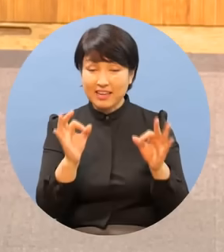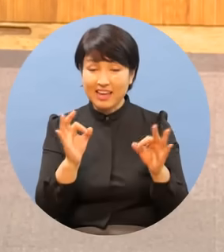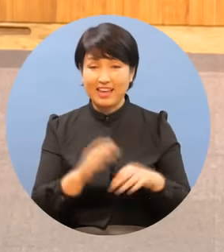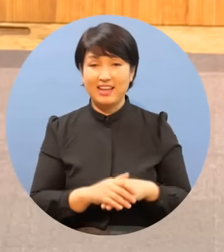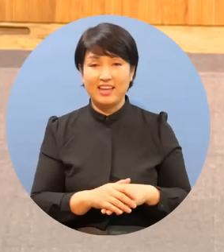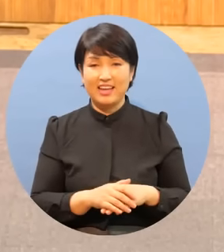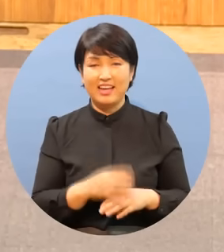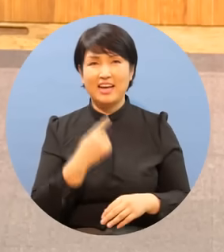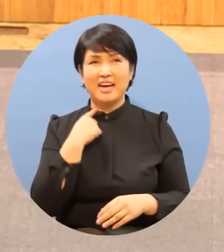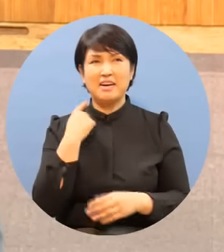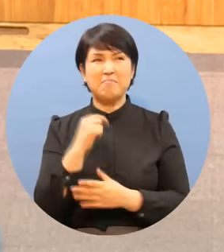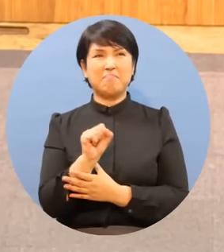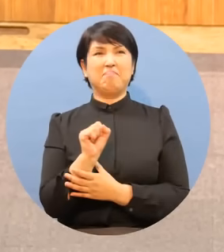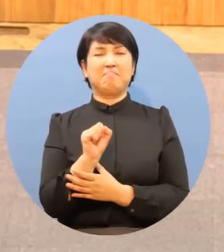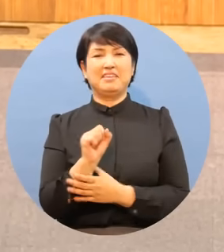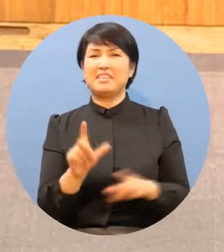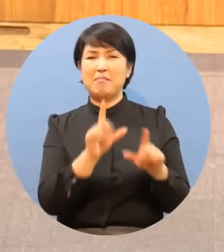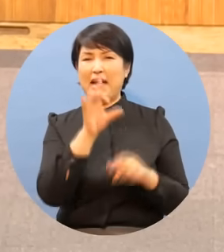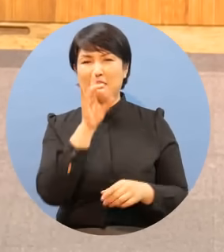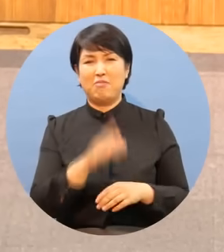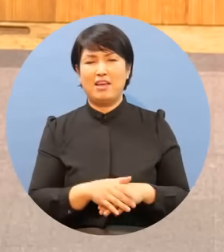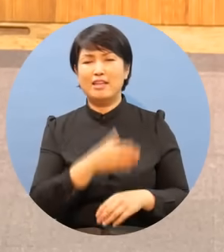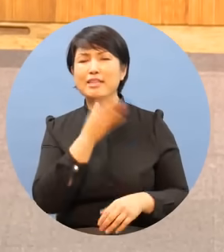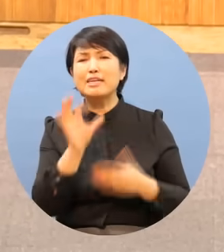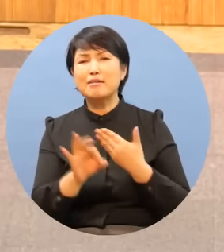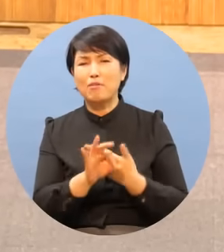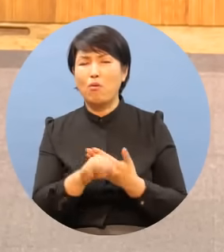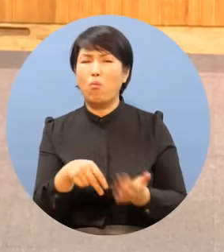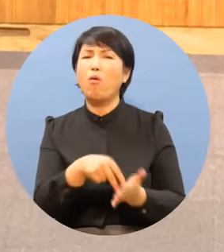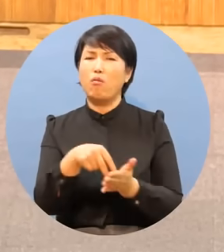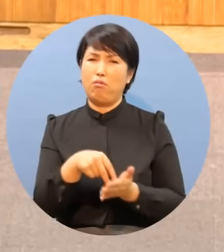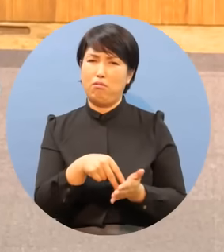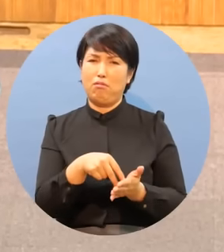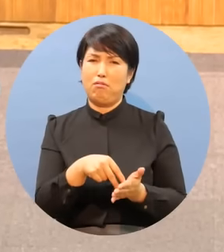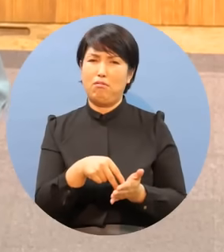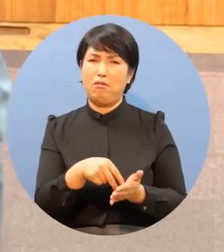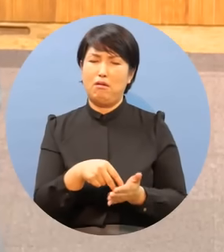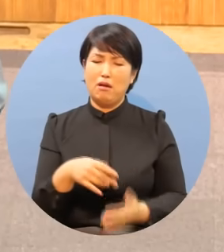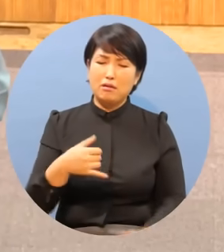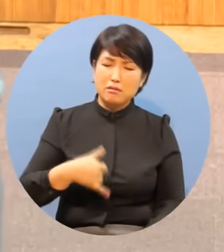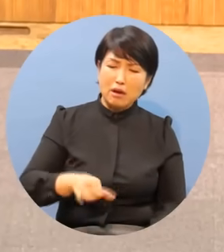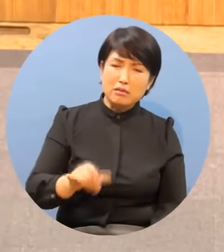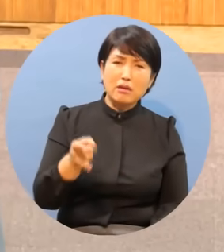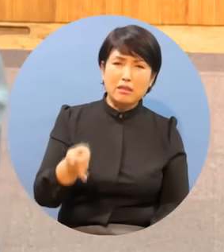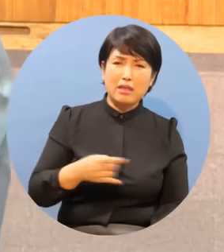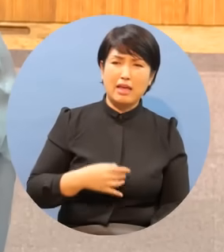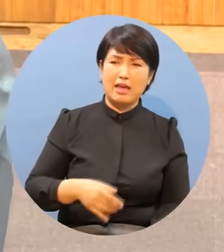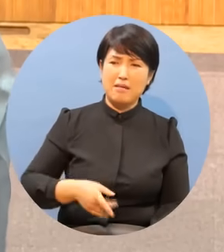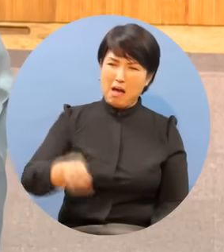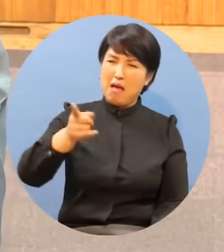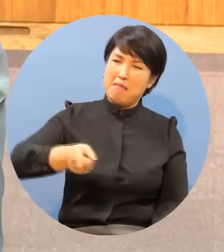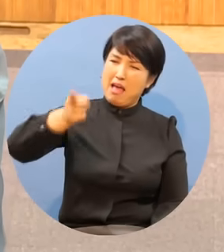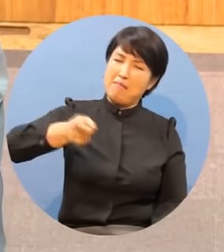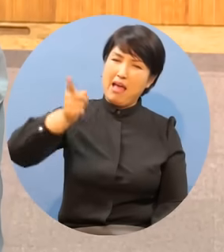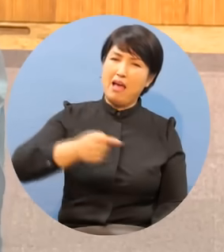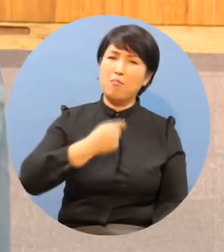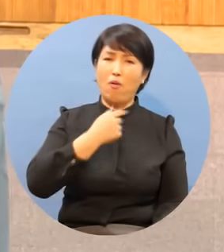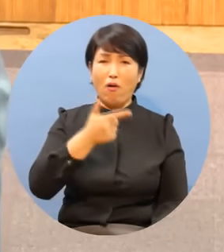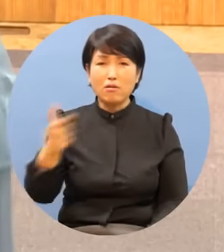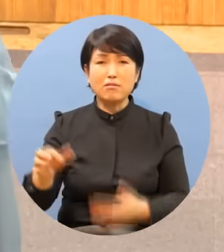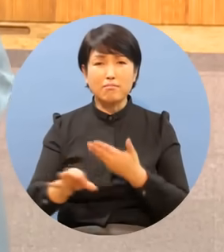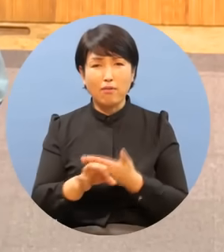이해하셨어요? 목에 힘주고 살면 안 돼요. 그럼 늙어서 외로워요. 아이들한테도 맨날 큰소리 치고